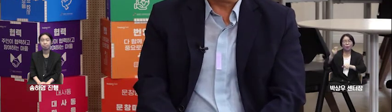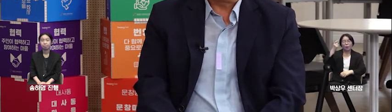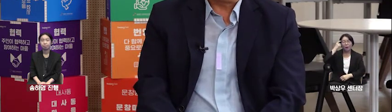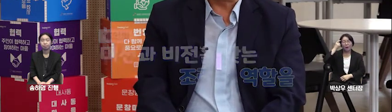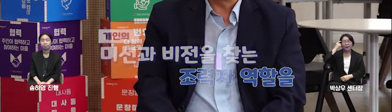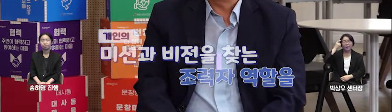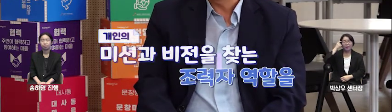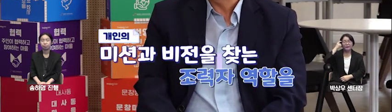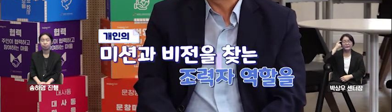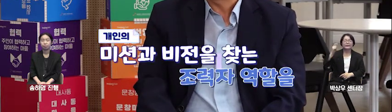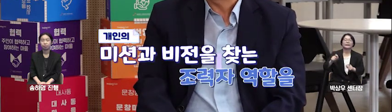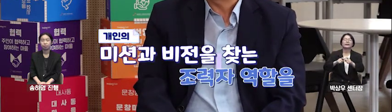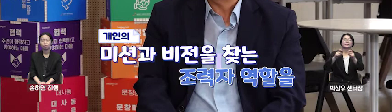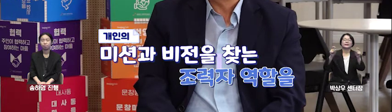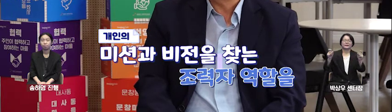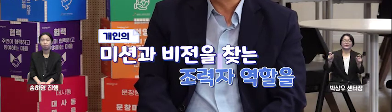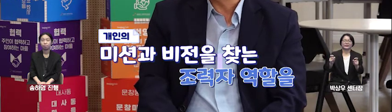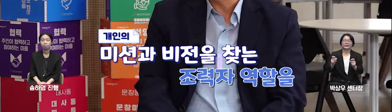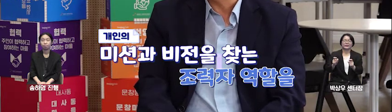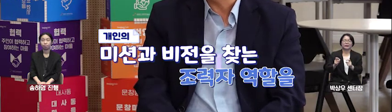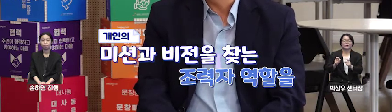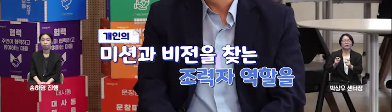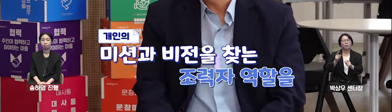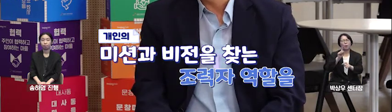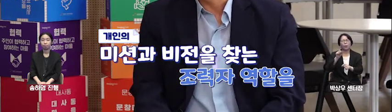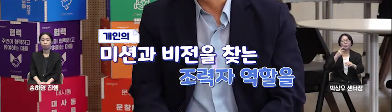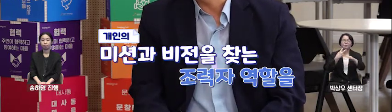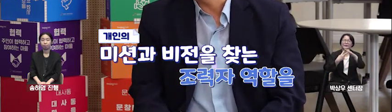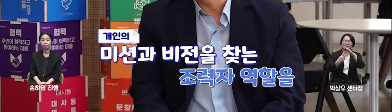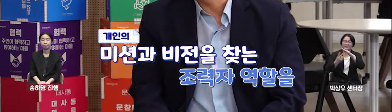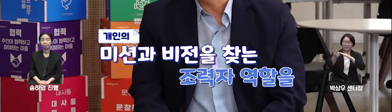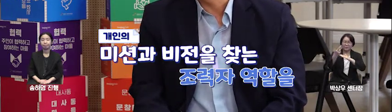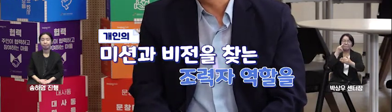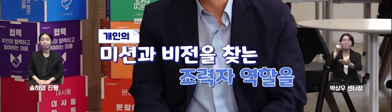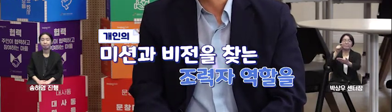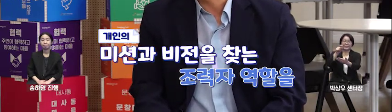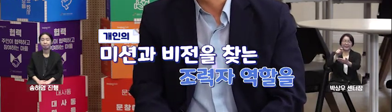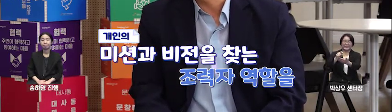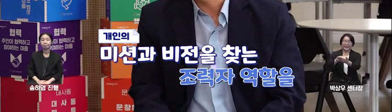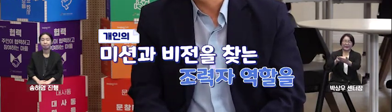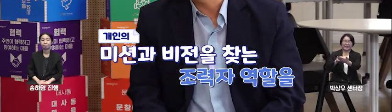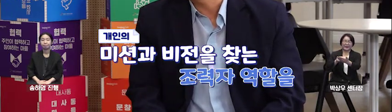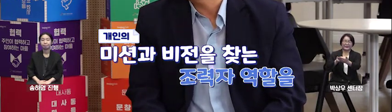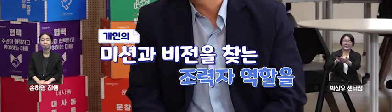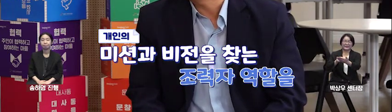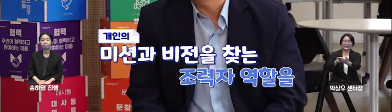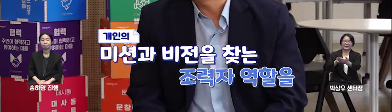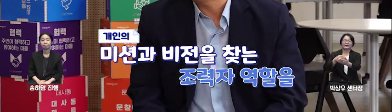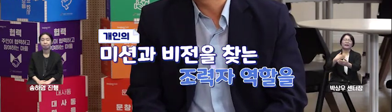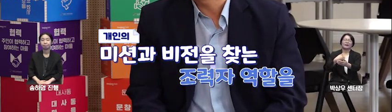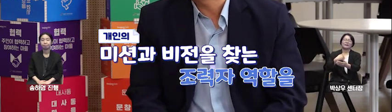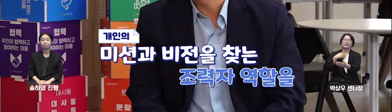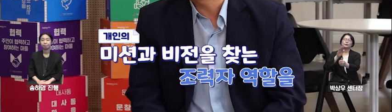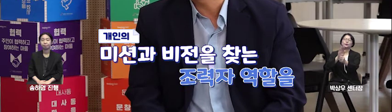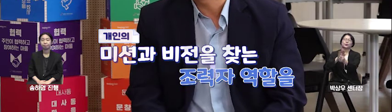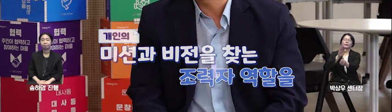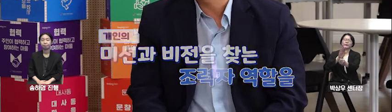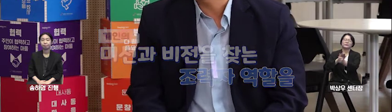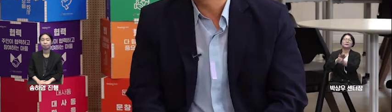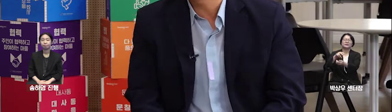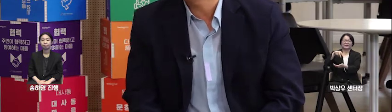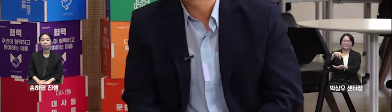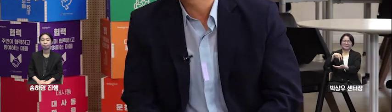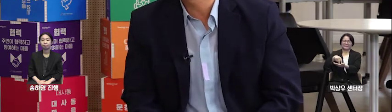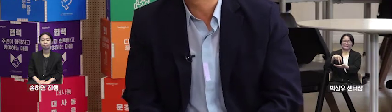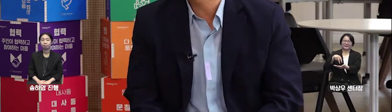어떤 미션 뭐 이런 비전을 찾는데 조금이나마 그 조력자 역할을 하는 것을 소명이라고